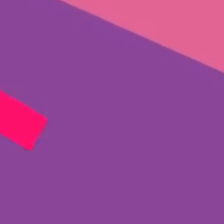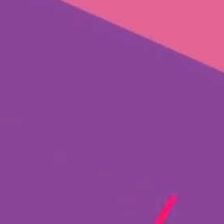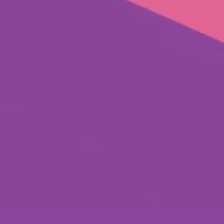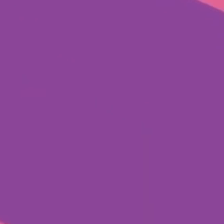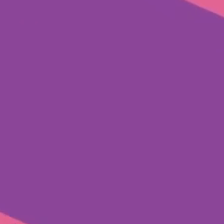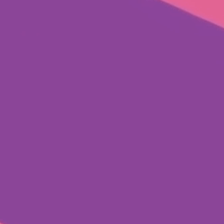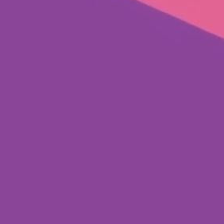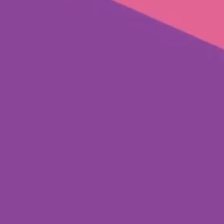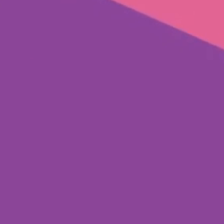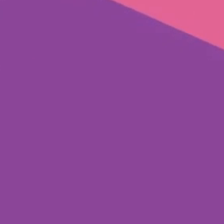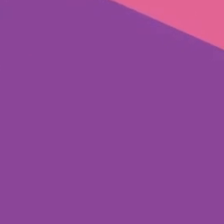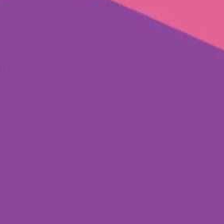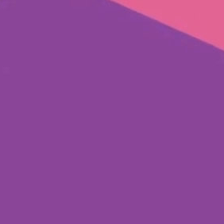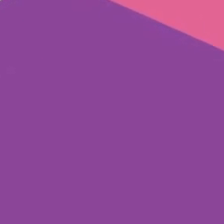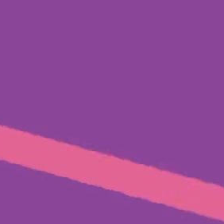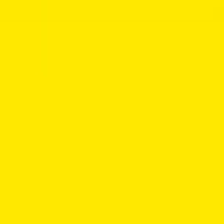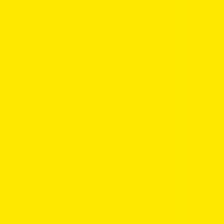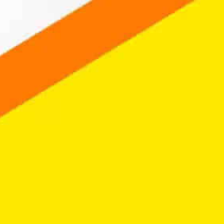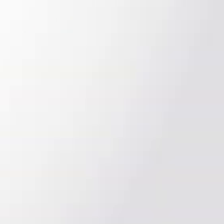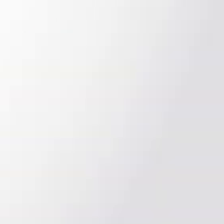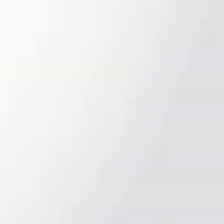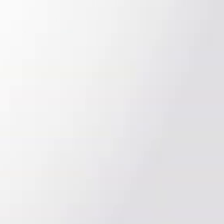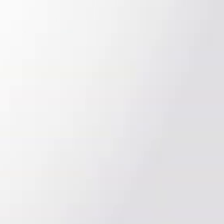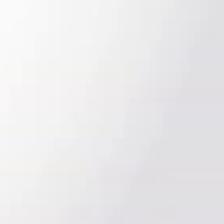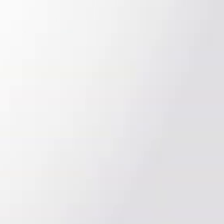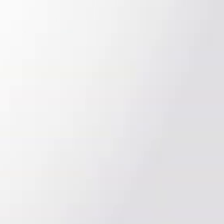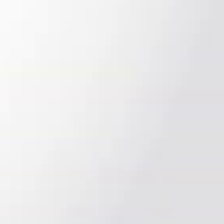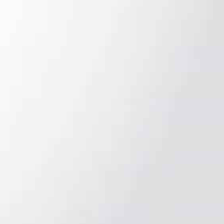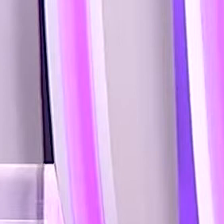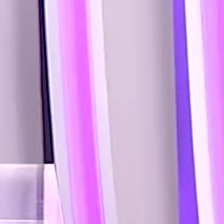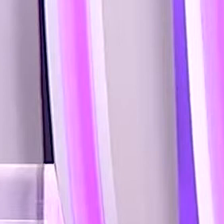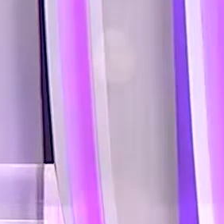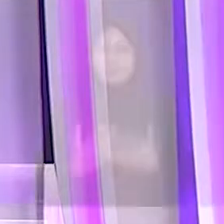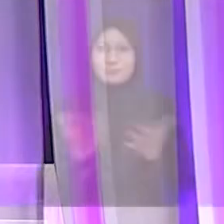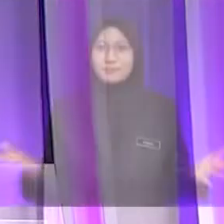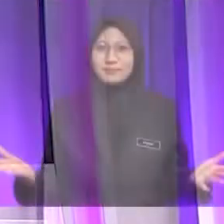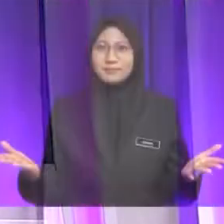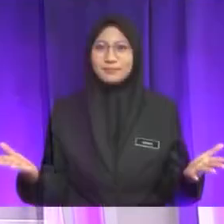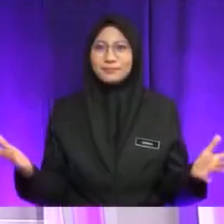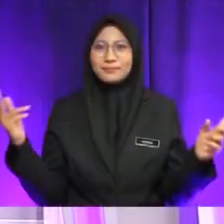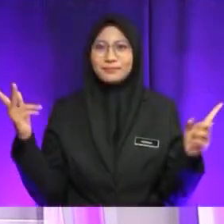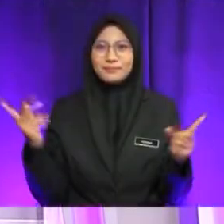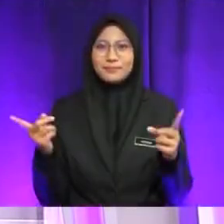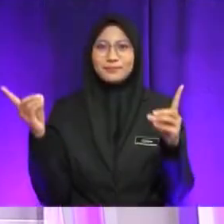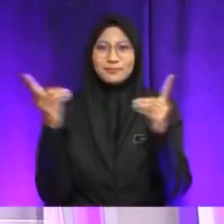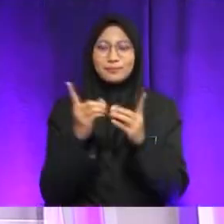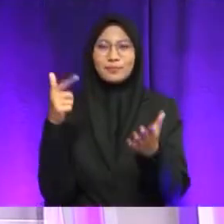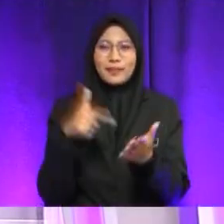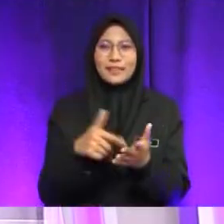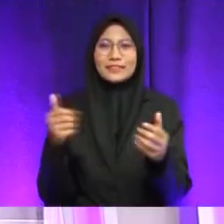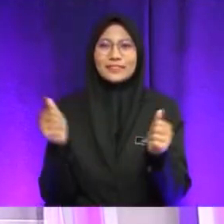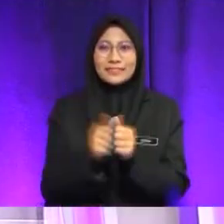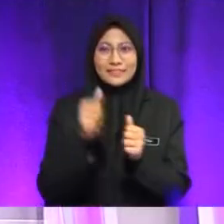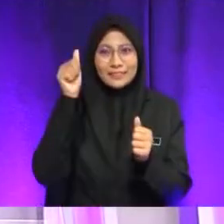Hai Didik TV GPM kembali bersama saya masukin asma didikte